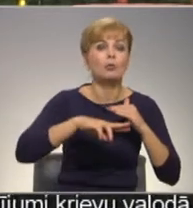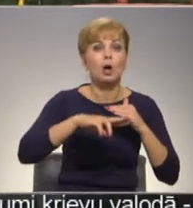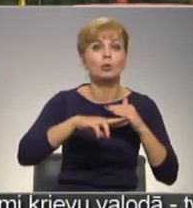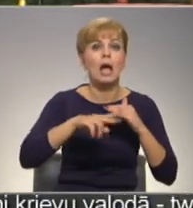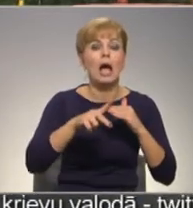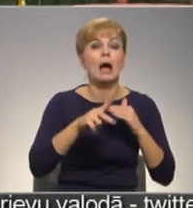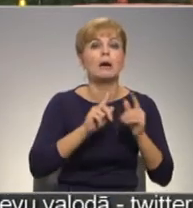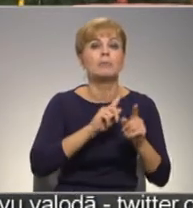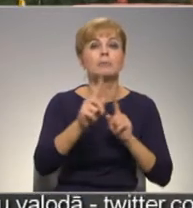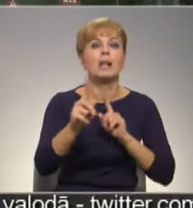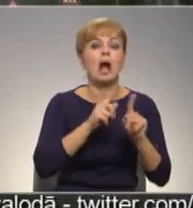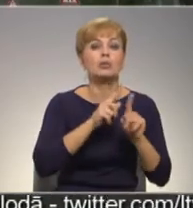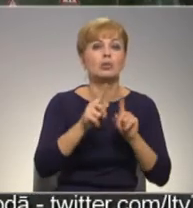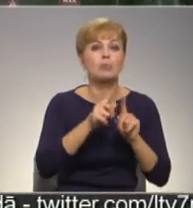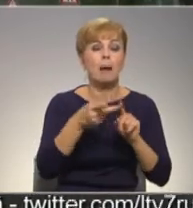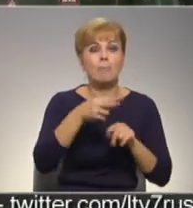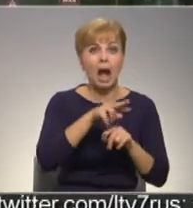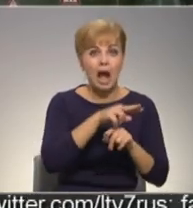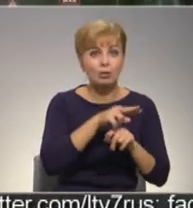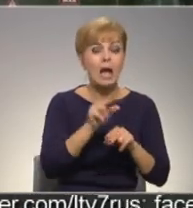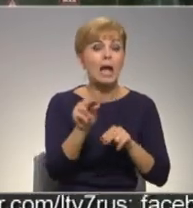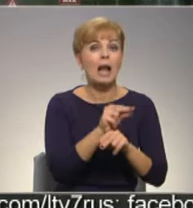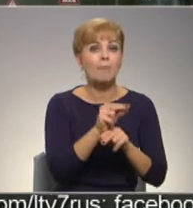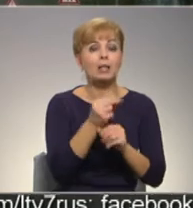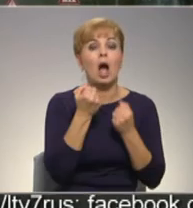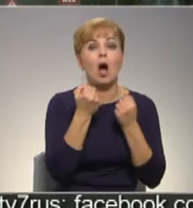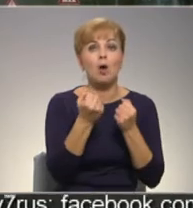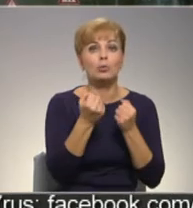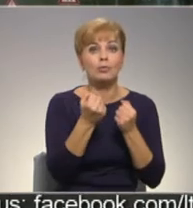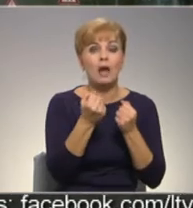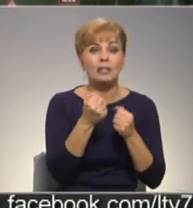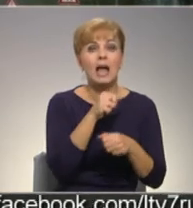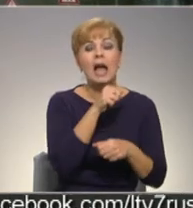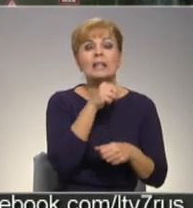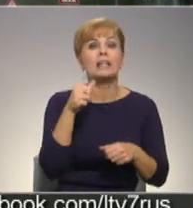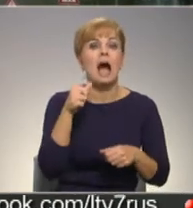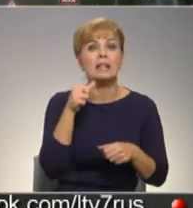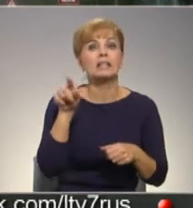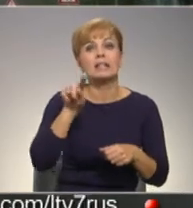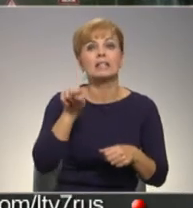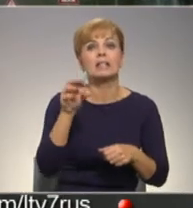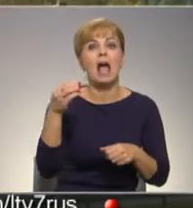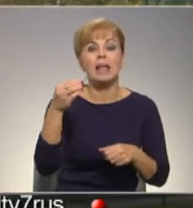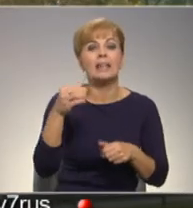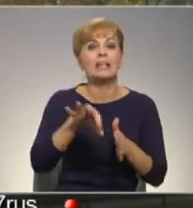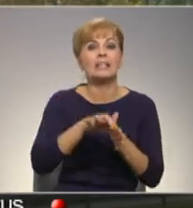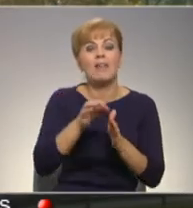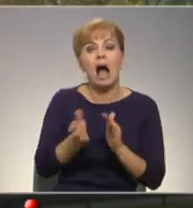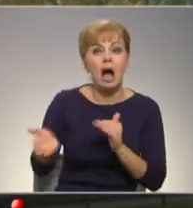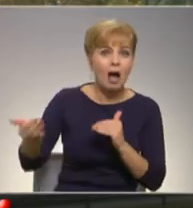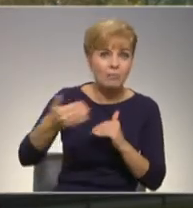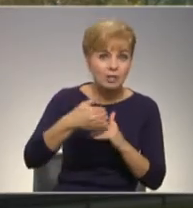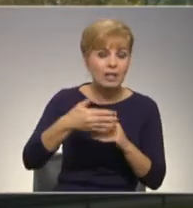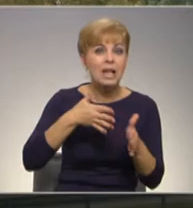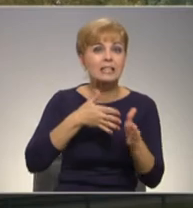mainās satiksmes organizācija. Lai apbrauktu remontdarbus, autovadītāji virzienā Talsi Stenda nereti izvēlas apkārtceļu, kas ved cauri